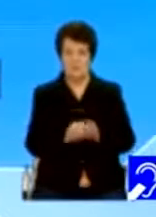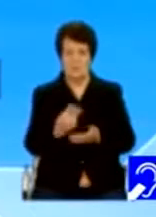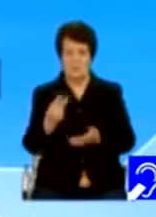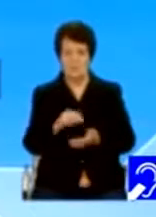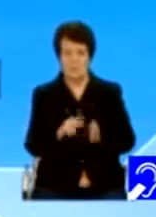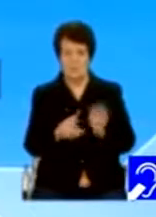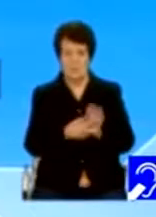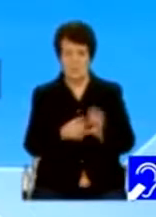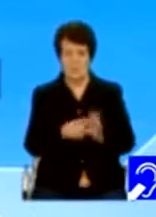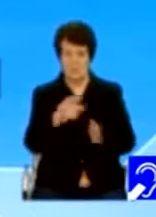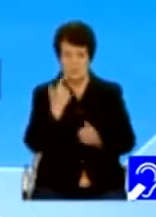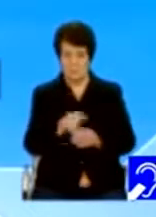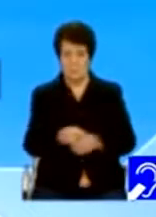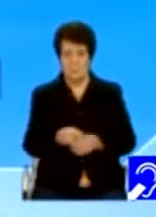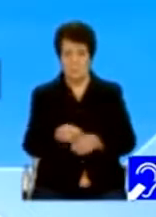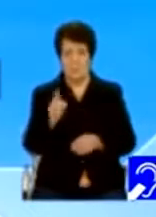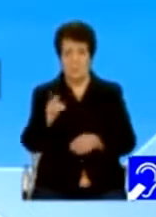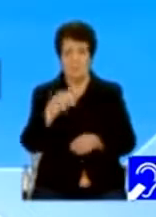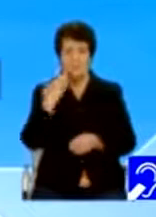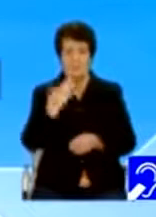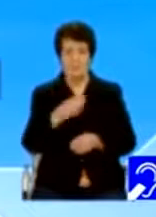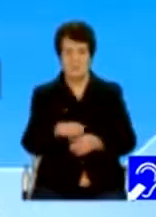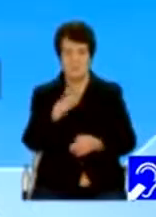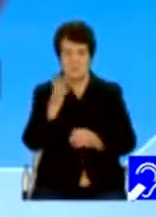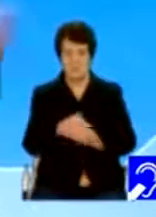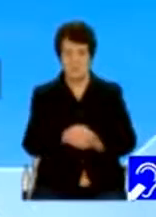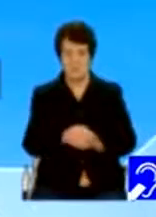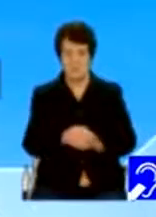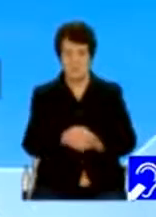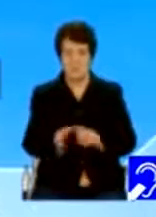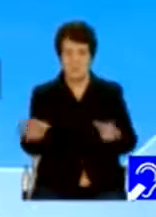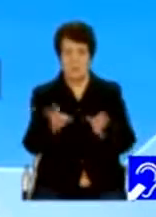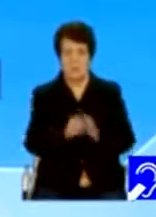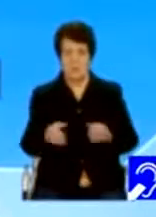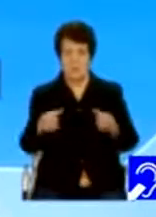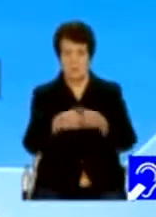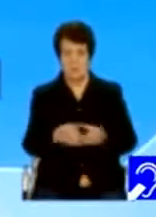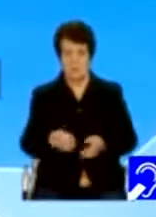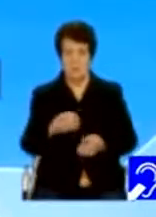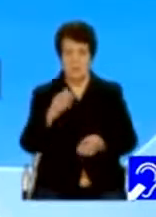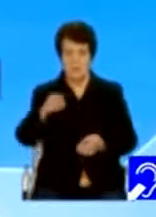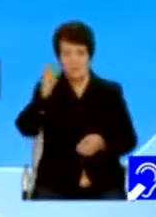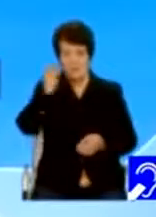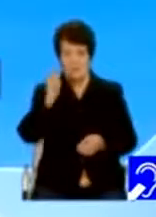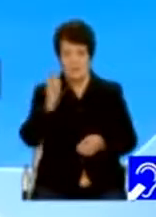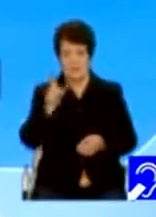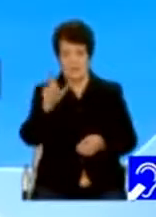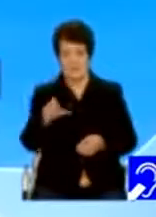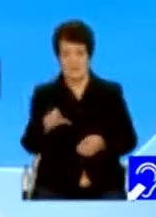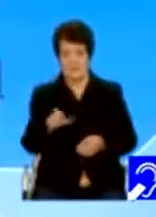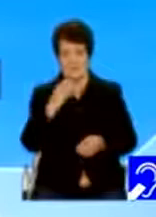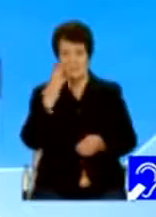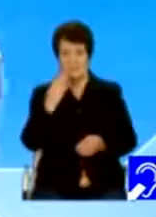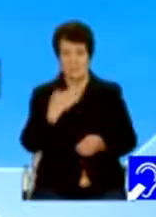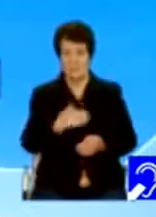manifestările românești. Pe 27 martie am ieșit în centrul capitalei și m-am manifestat împreună cu un grup de băieți veniți din România și ne-au luat poliția pe